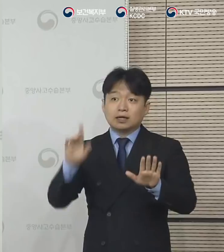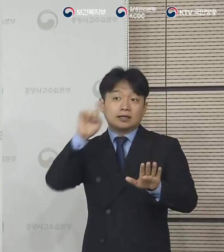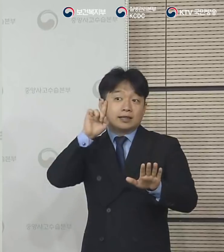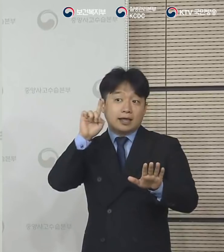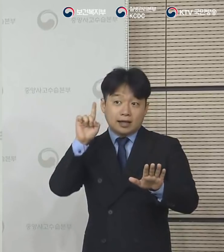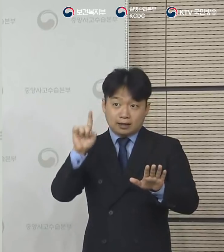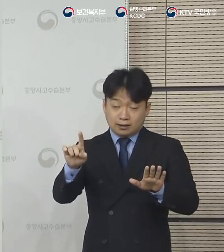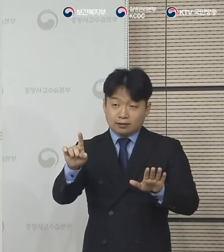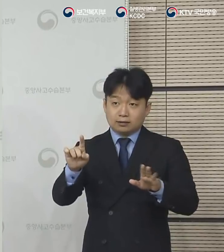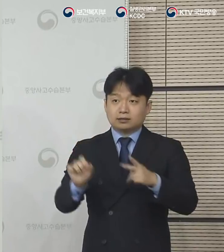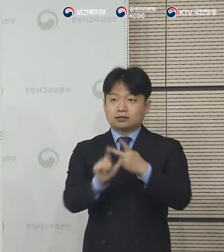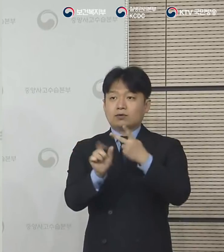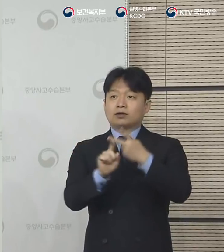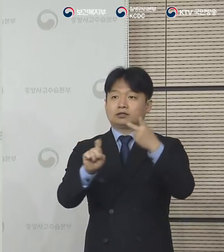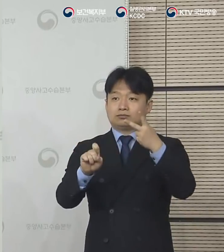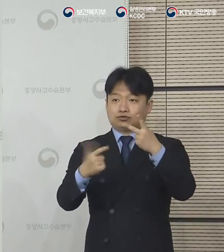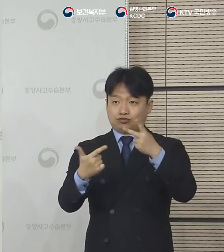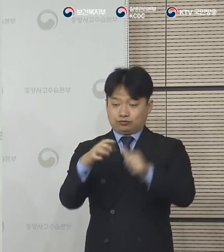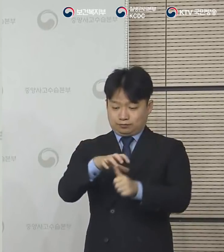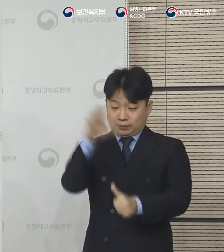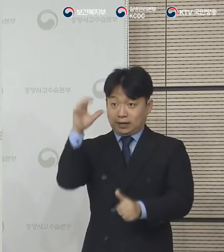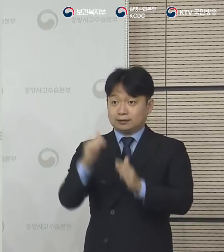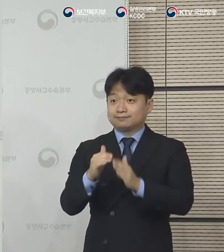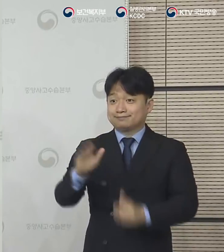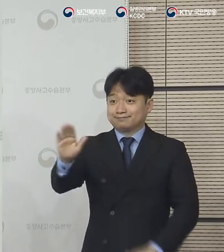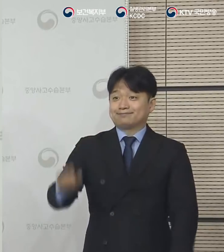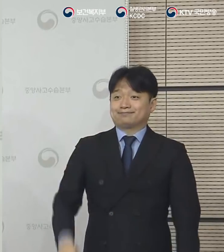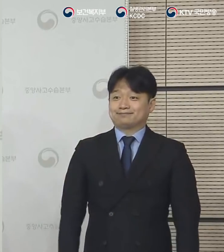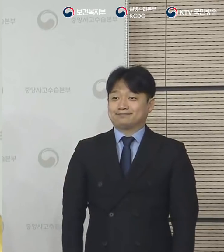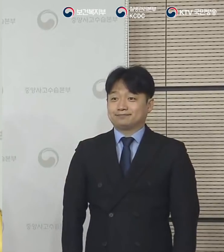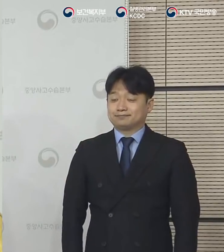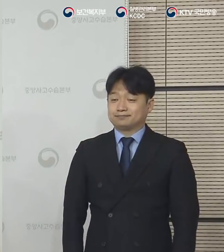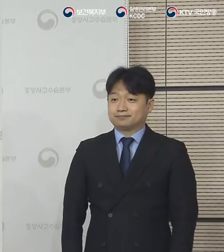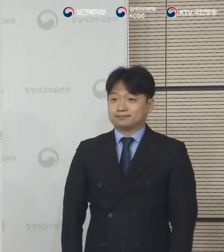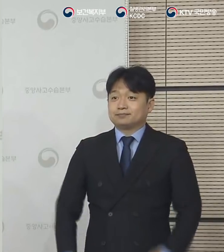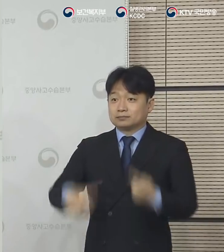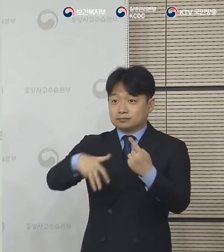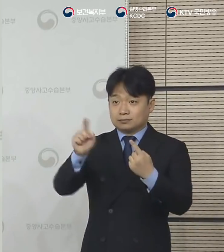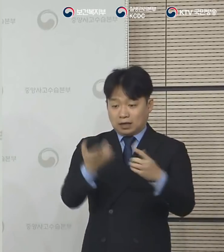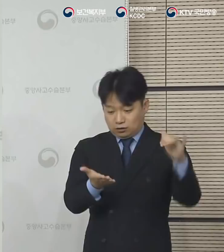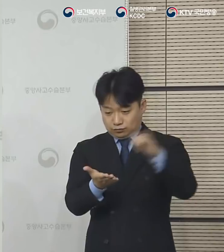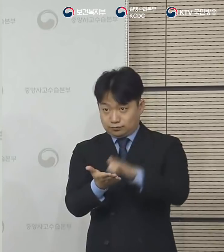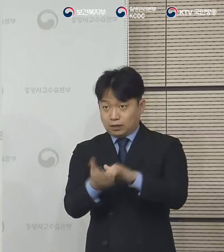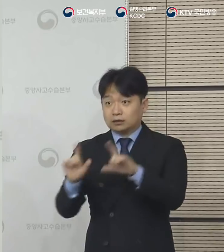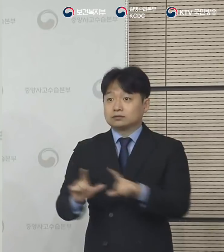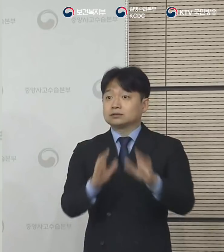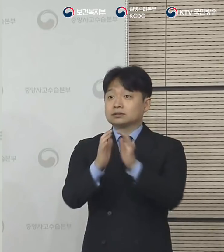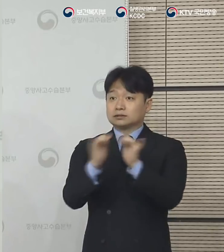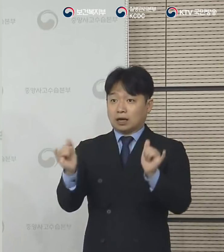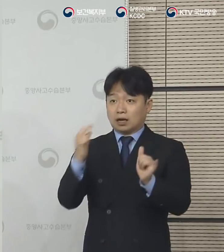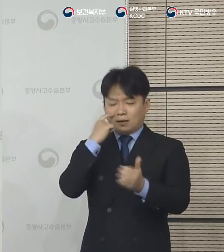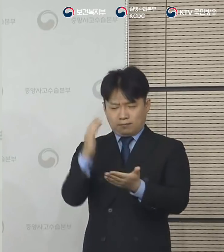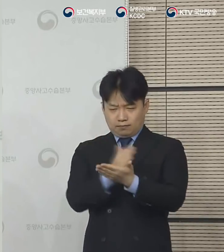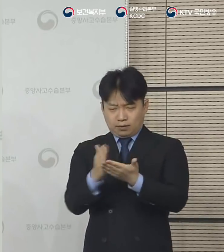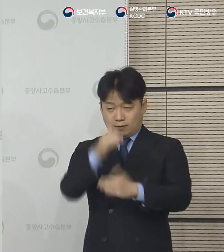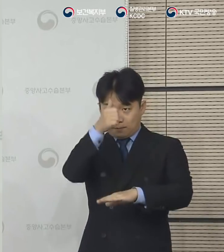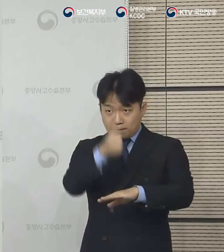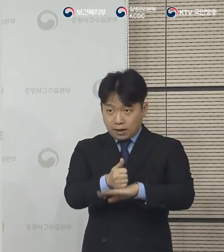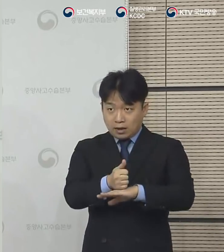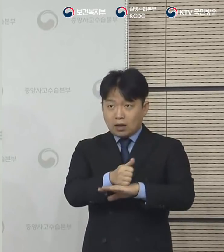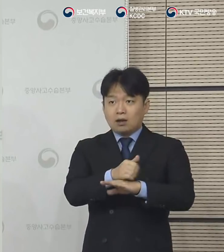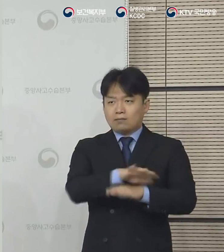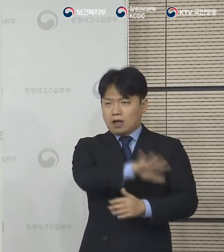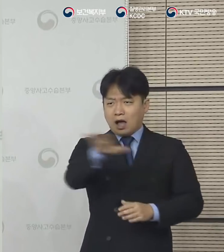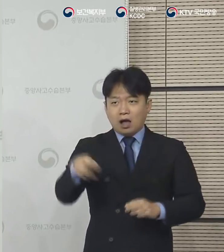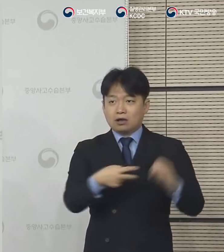내일 2월 16일 퇴소를 하게 됩니다. 1차 귀국 국민의 진단검사 결과가 모두